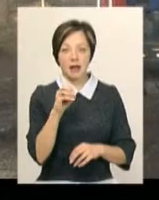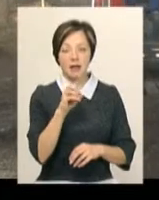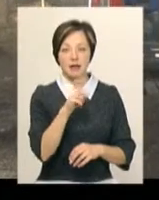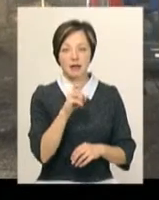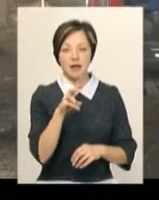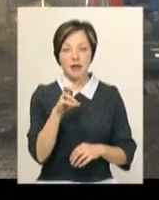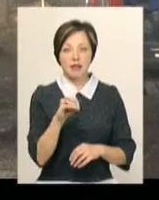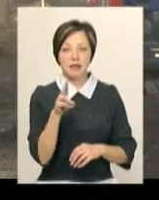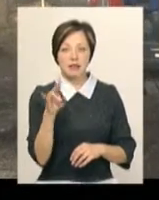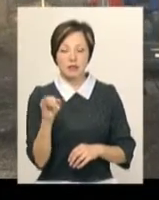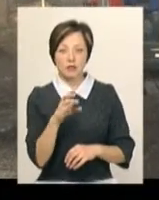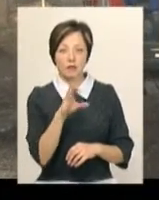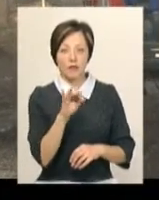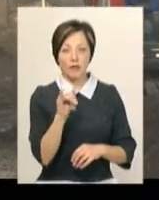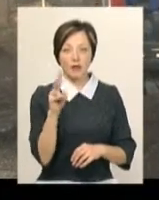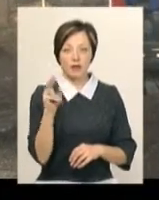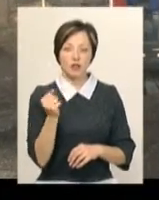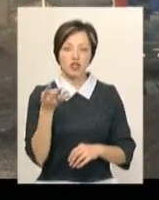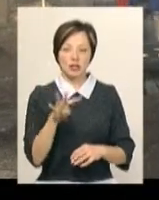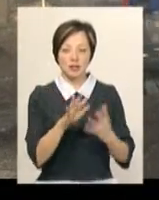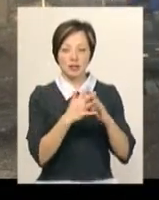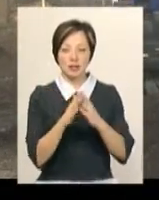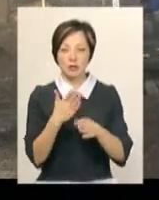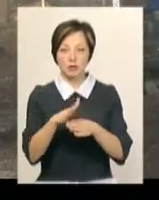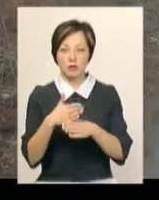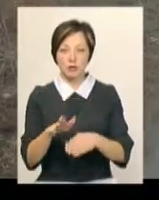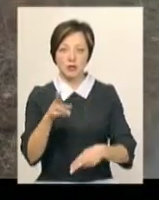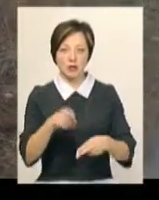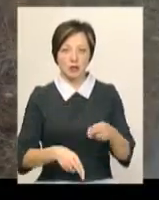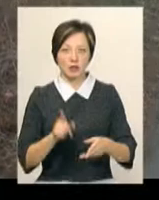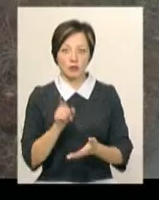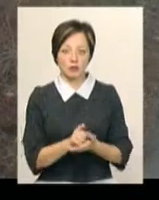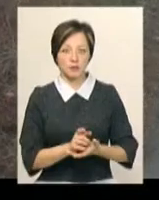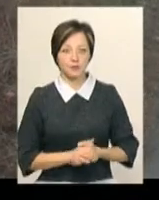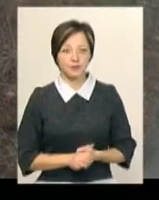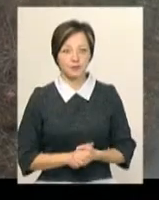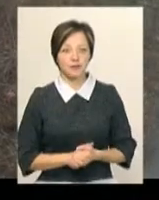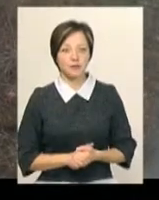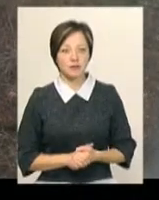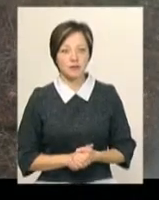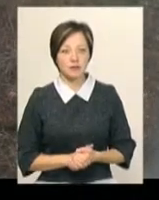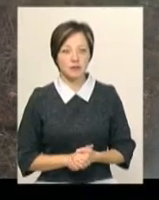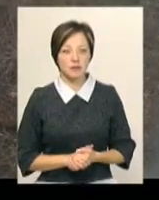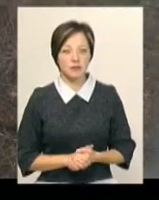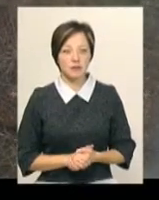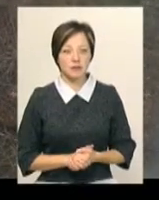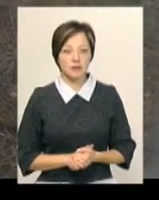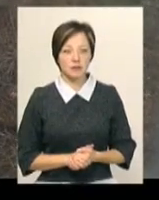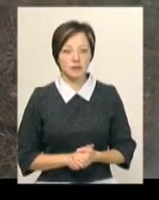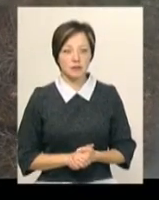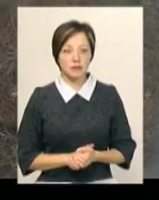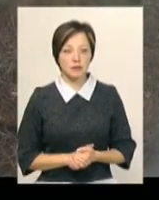черга – Сергіївка. От тих 4 населених пункти по кусочку ми мусимо завершити. Тетяна Ворожцова, Віктор Кривий, Юрій Чорний. Новини Поділля.